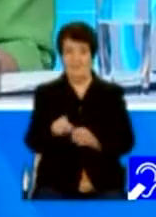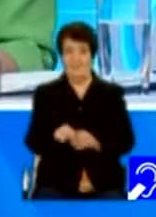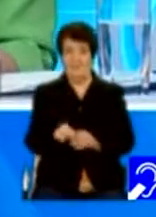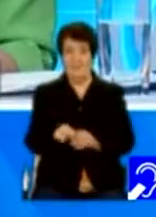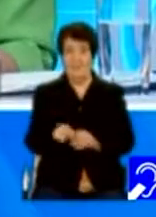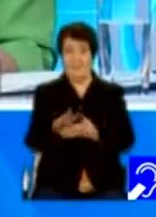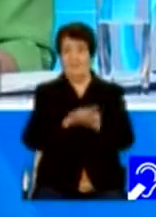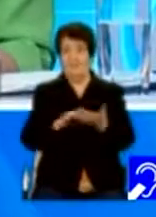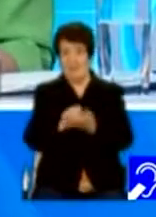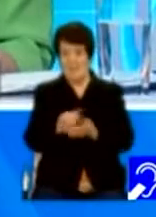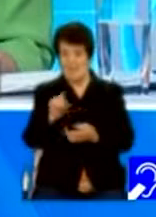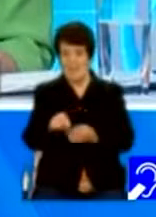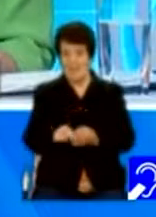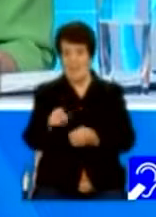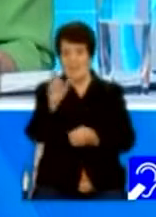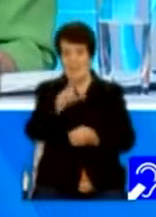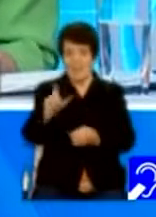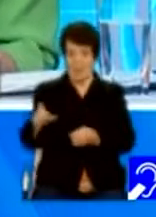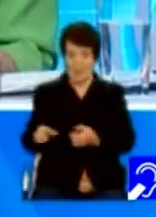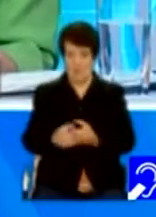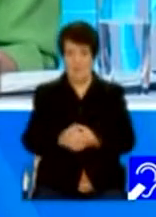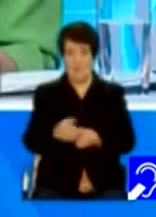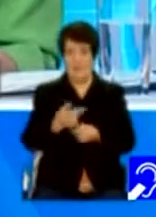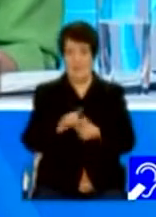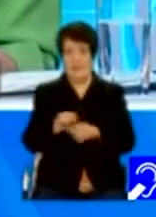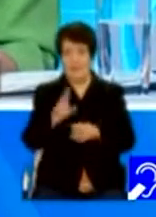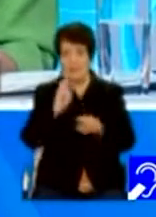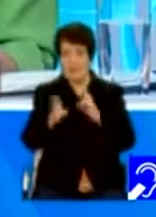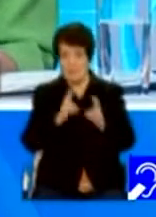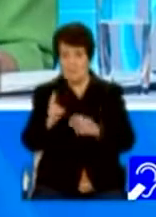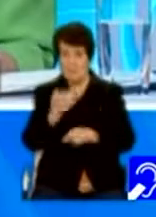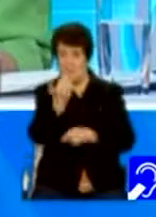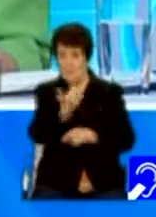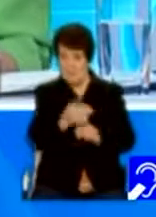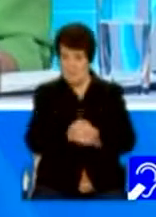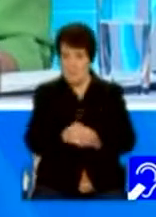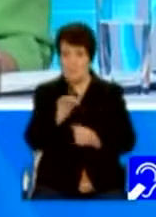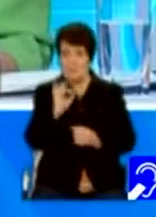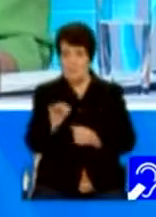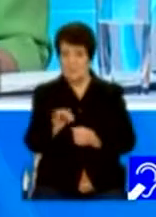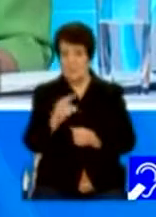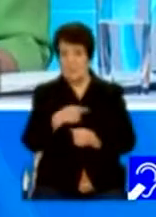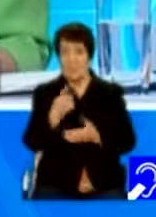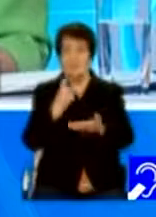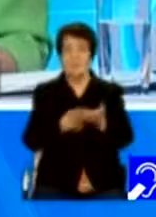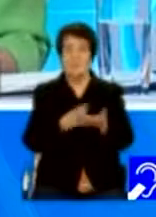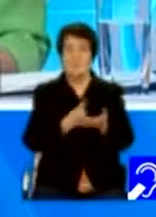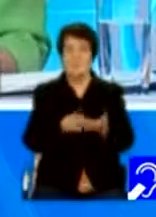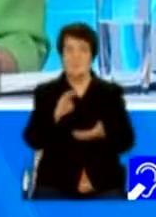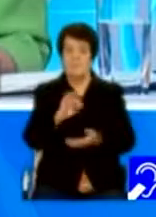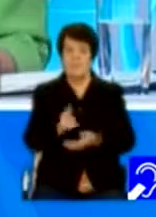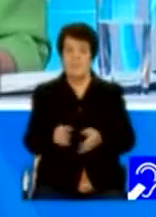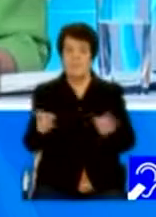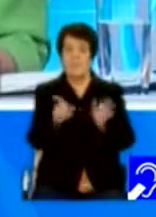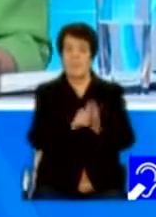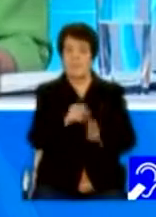umane și sunt mai mult de 20 de victime care au scris plângere pe acest individ și demonstrați, și SIS-ul împreună cu